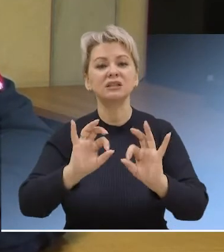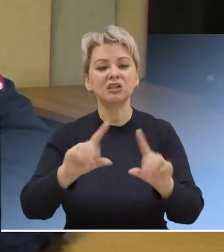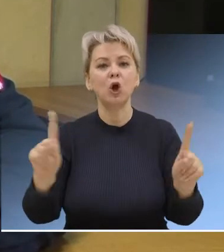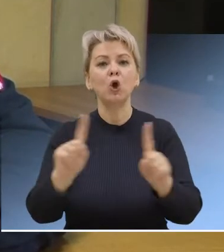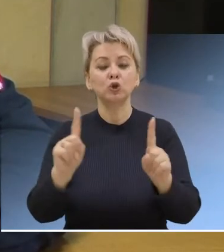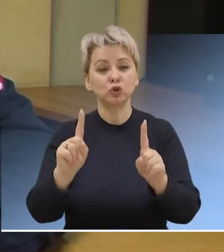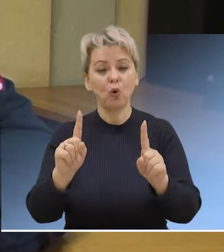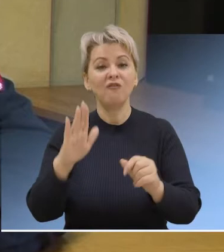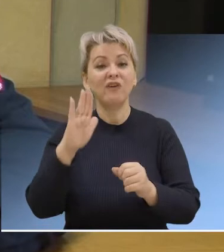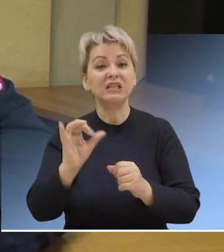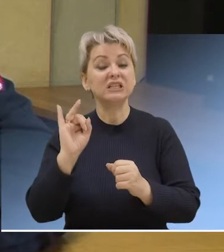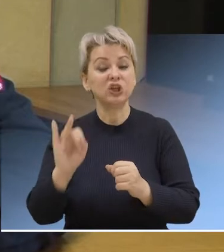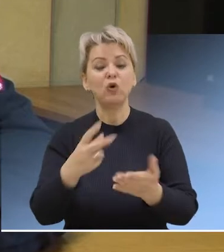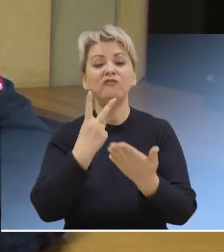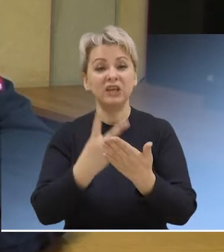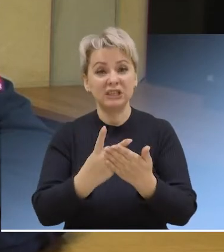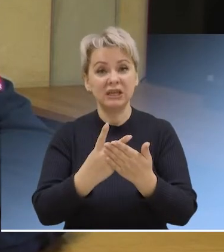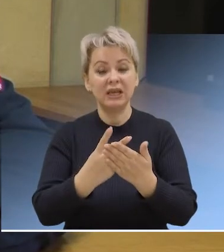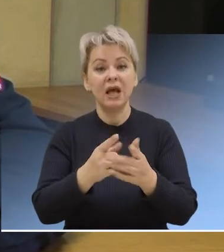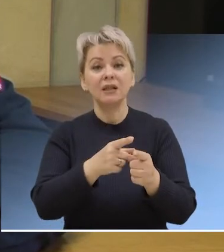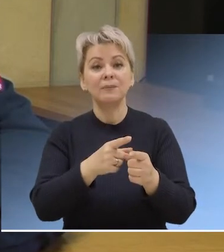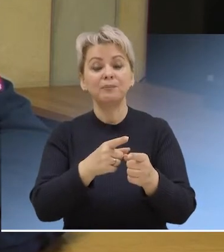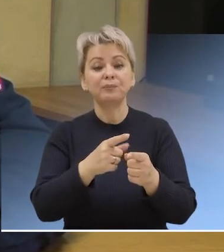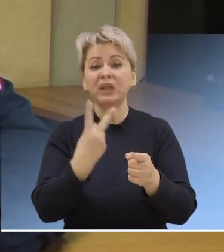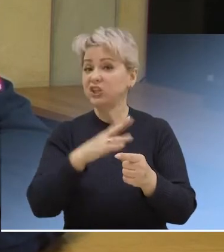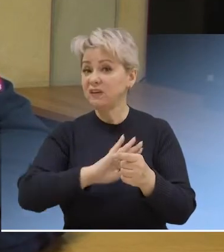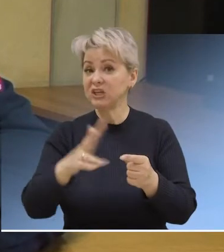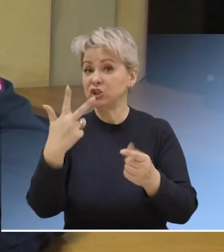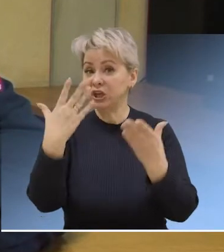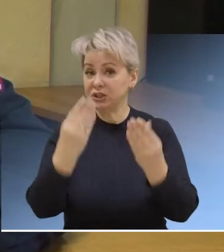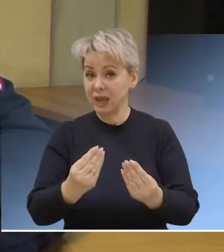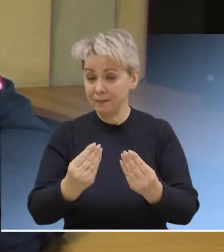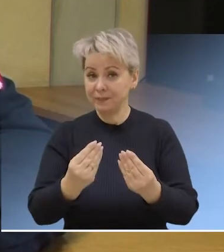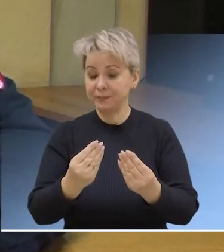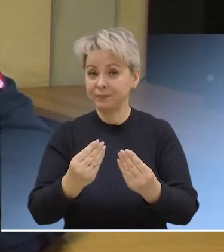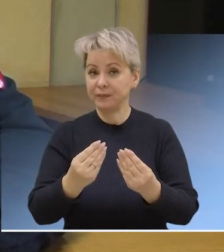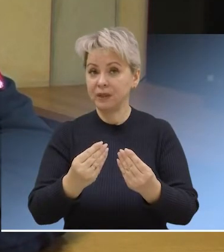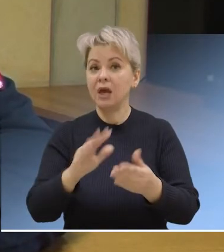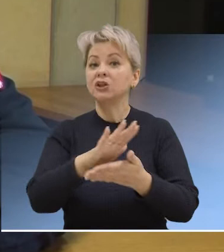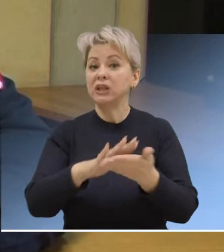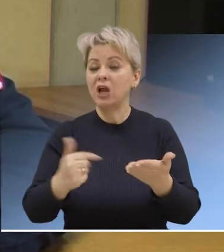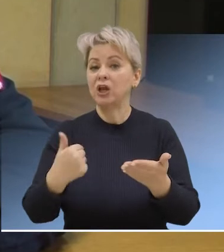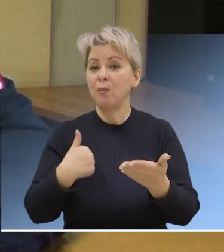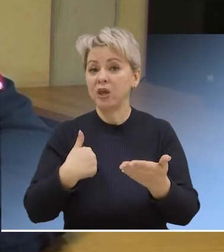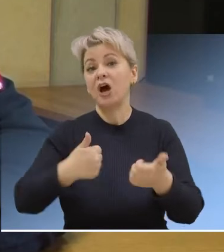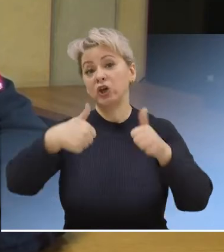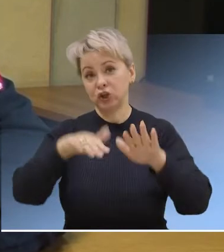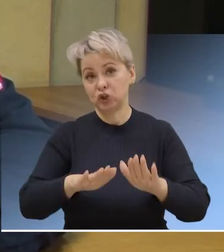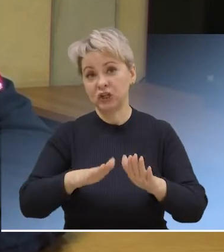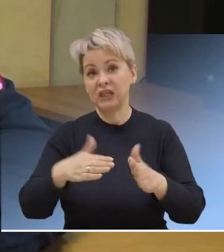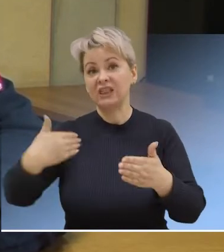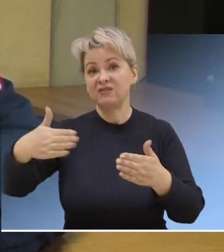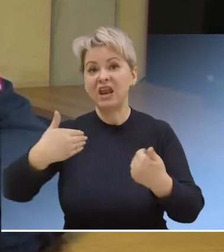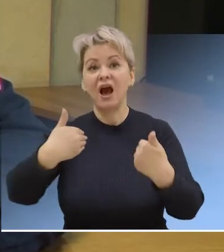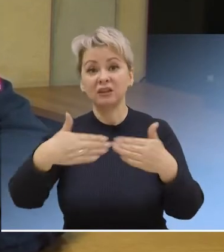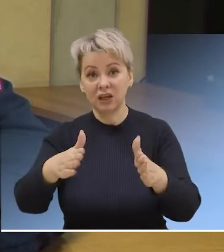что Валентину Ивановну видели на протяжении 3 дней назад. Далее мной было принято решение о вскрытии